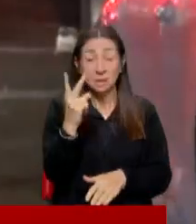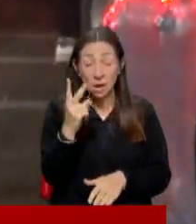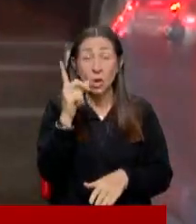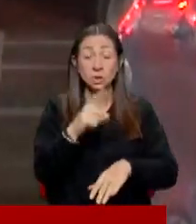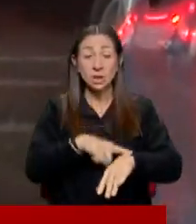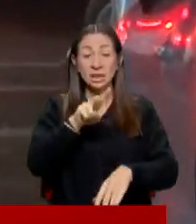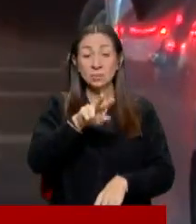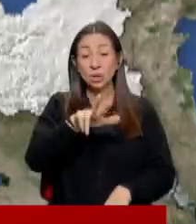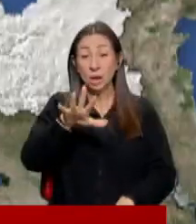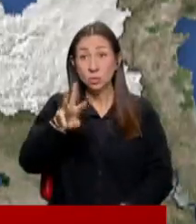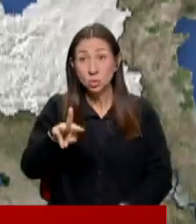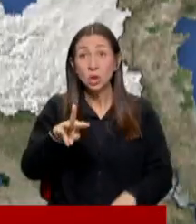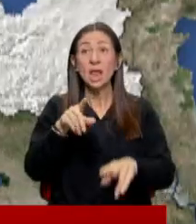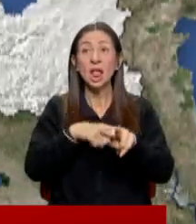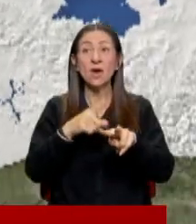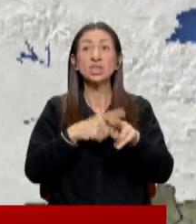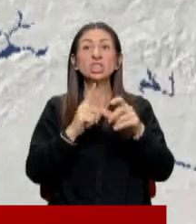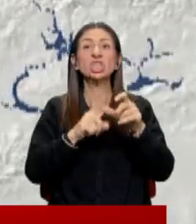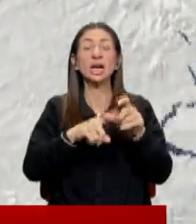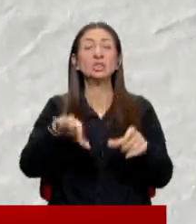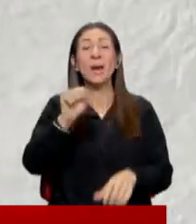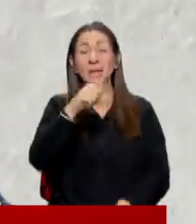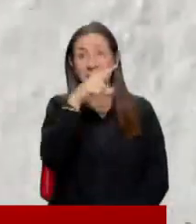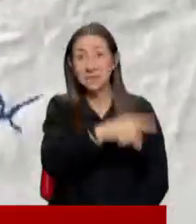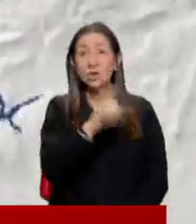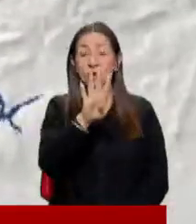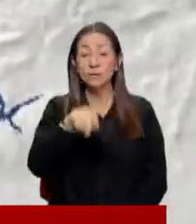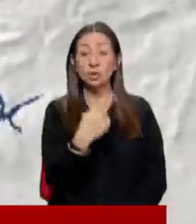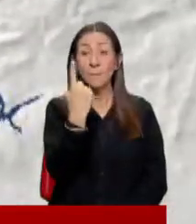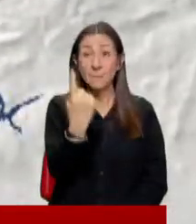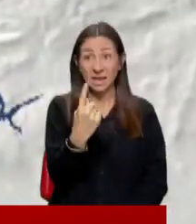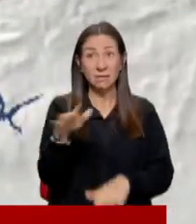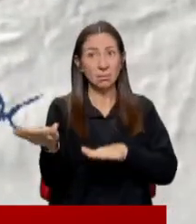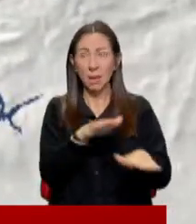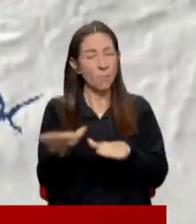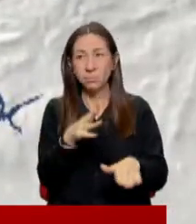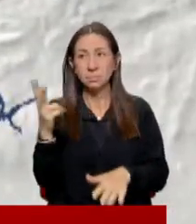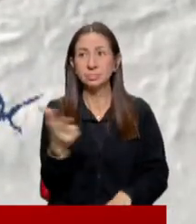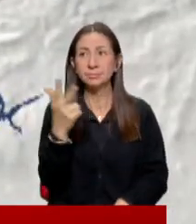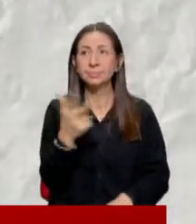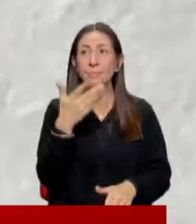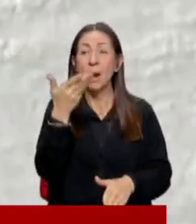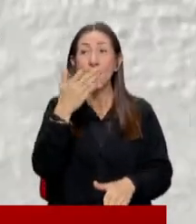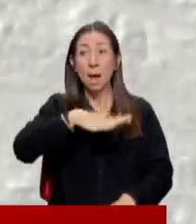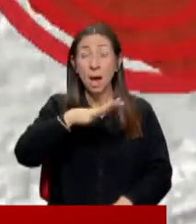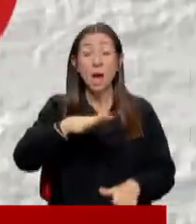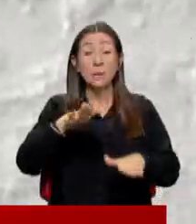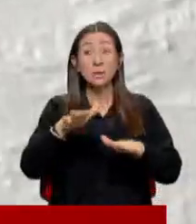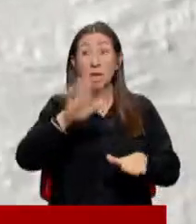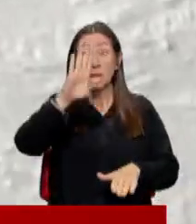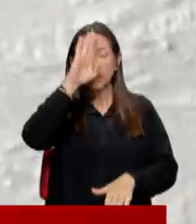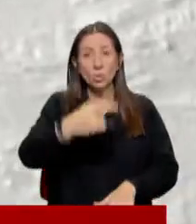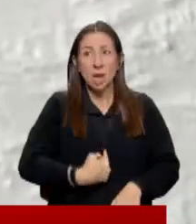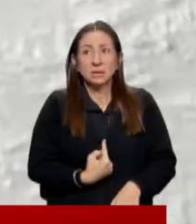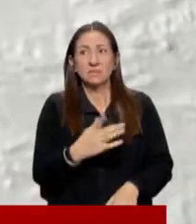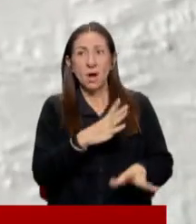saat 23.53'te Yalova Çınarcık merkezli 4,1 büyüklüğündeki depremle sallandı Marmara. Sarsıntı İstanbul'da